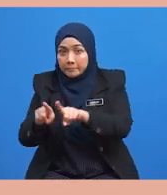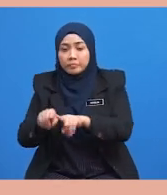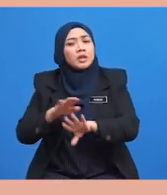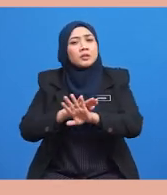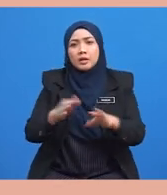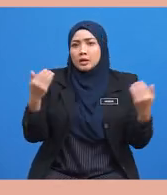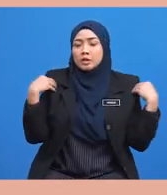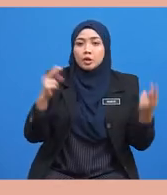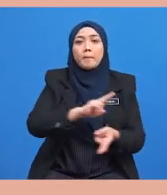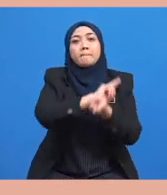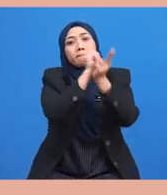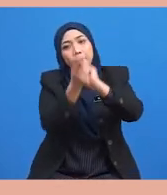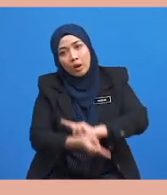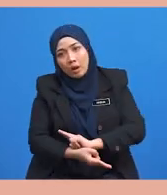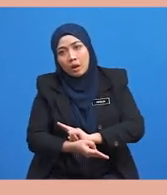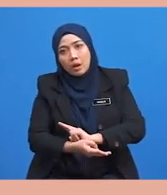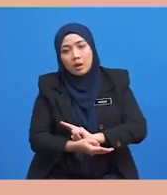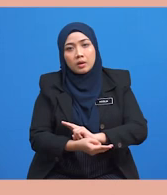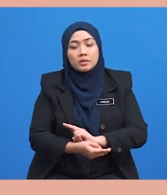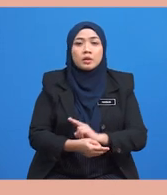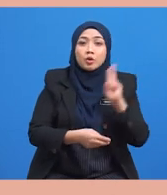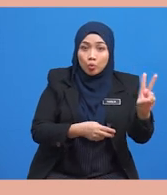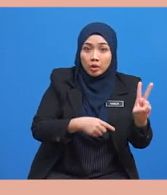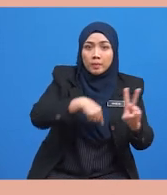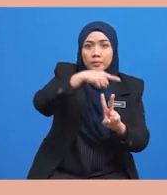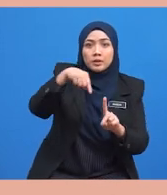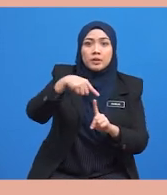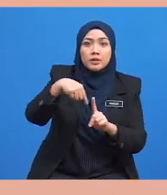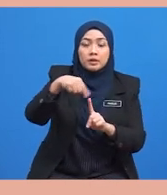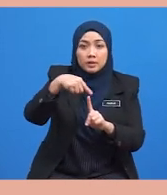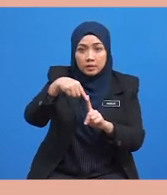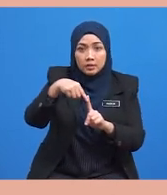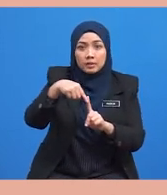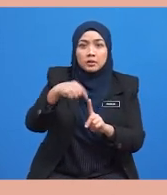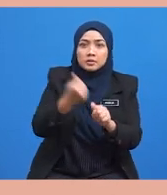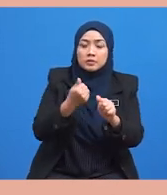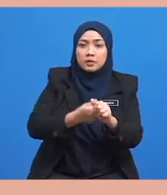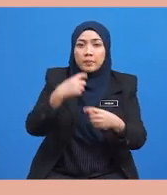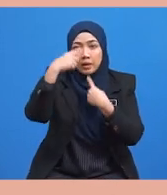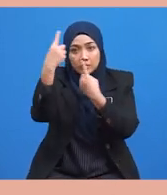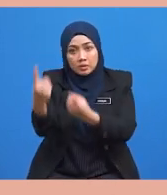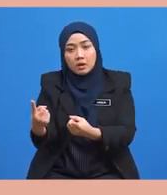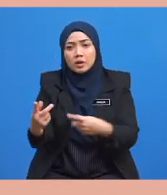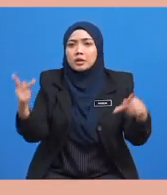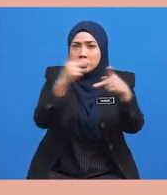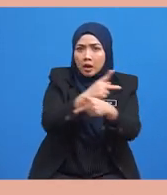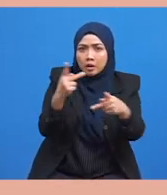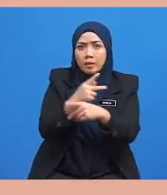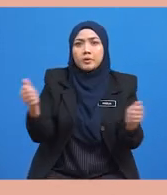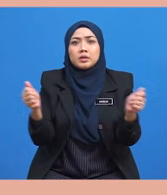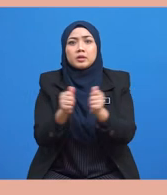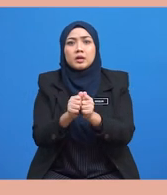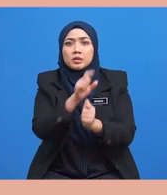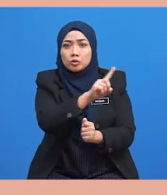yang baharu. Apabila setiap data didarab dengan suatu pemalar secara seragam, iaitu nilai